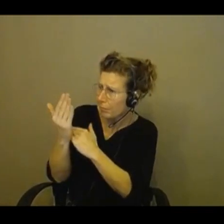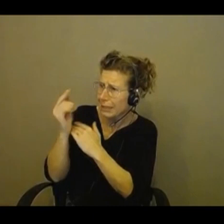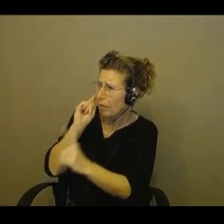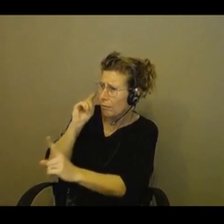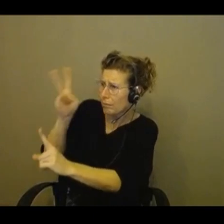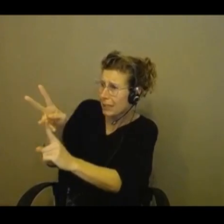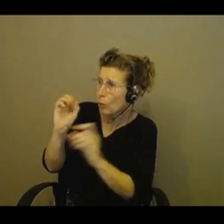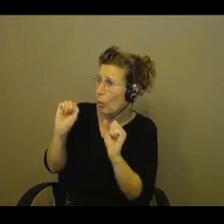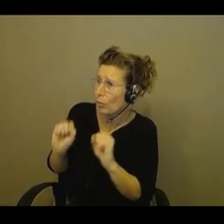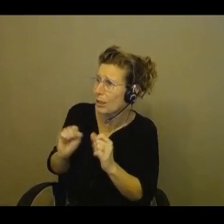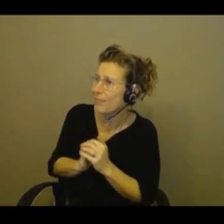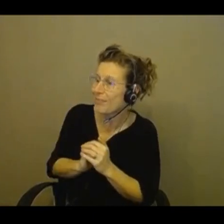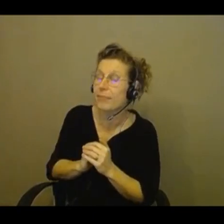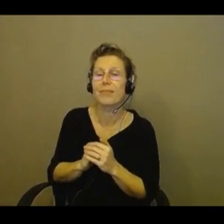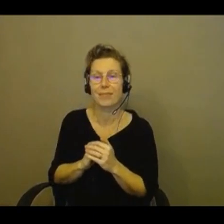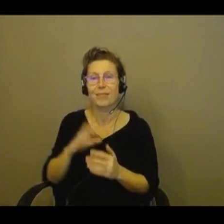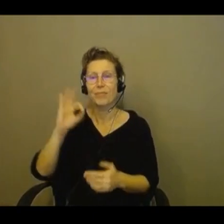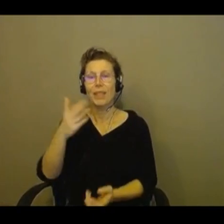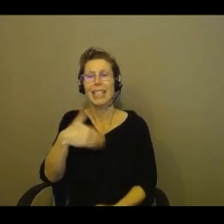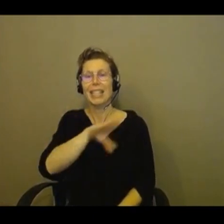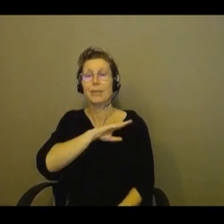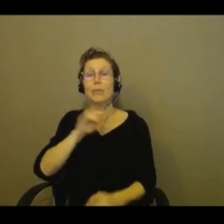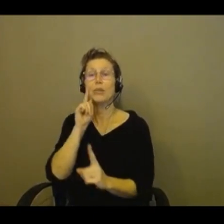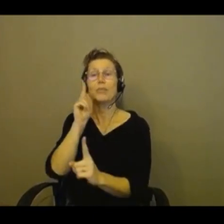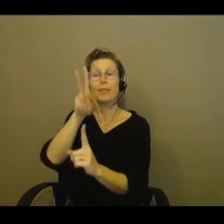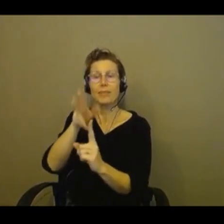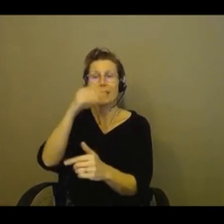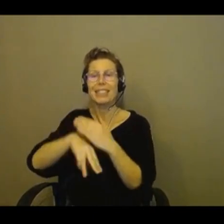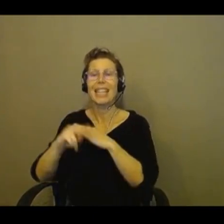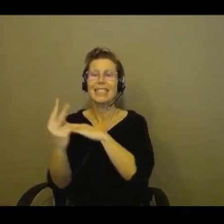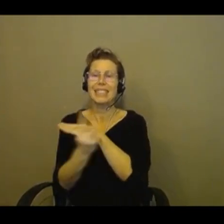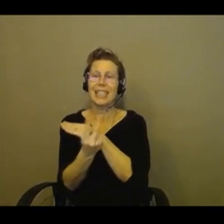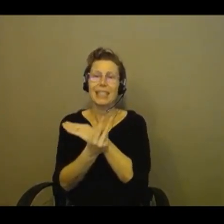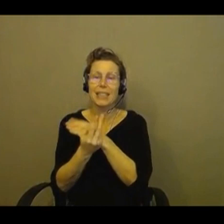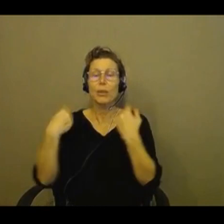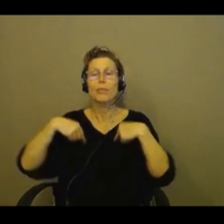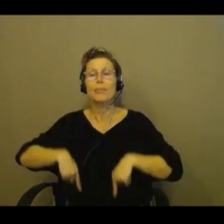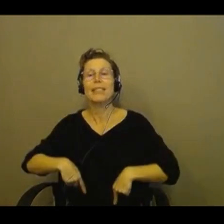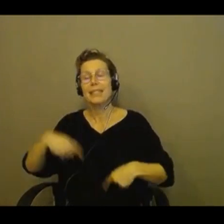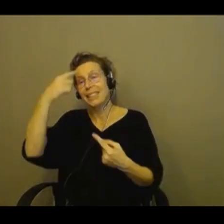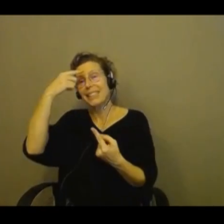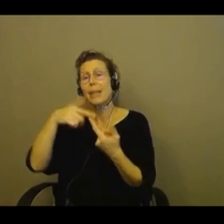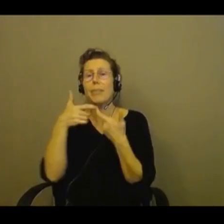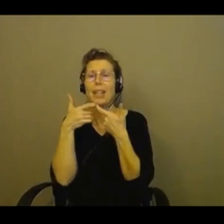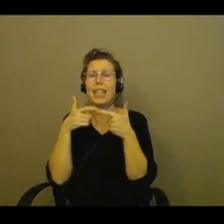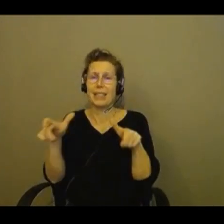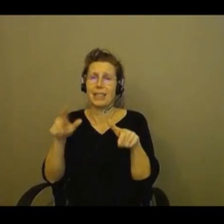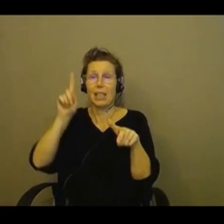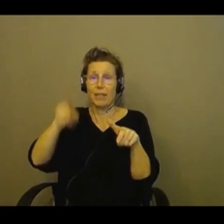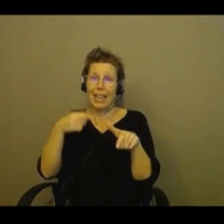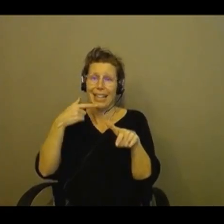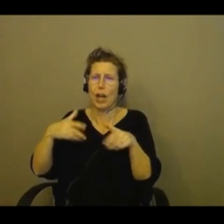commencer ? Alors, je suis chargée de mission au sein de la délégation ministérielle à l'accessibilité, qui est une petite entité dans un gros ministère, celui